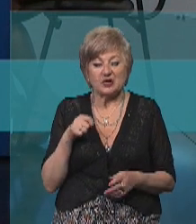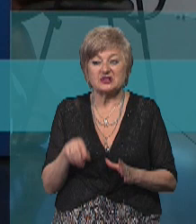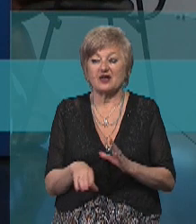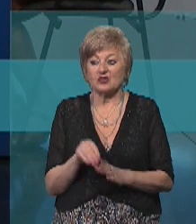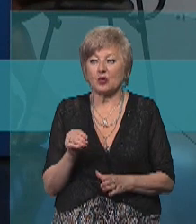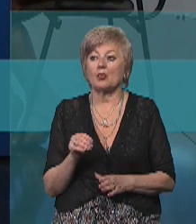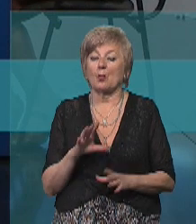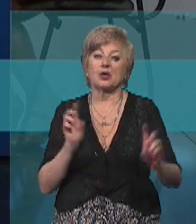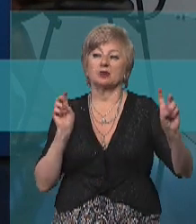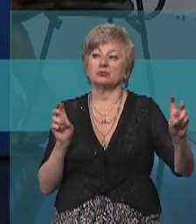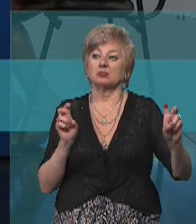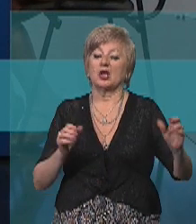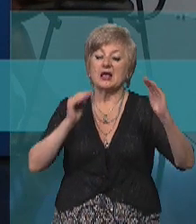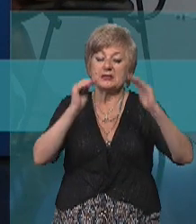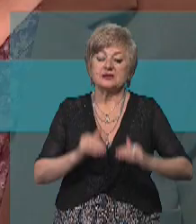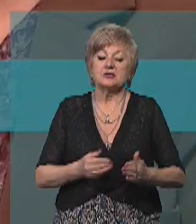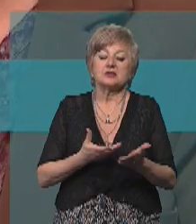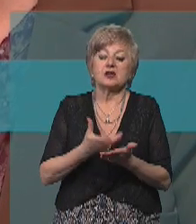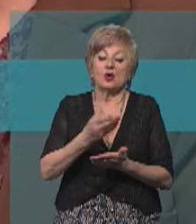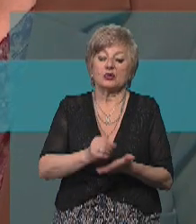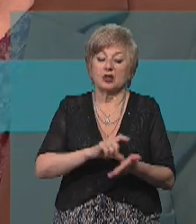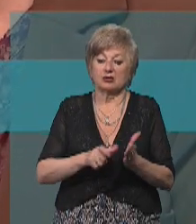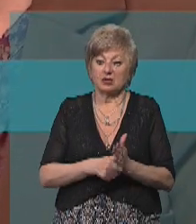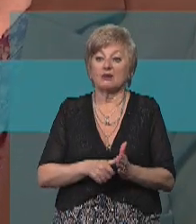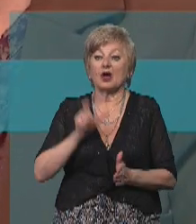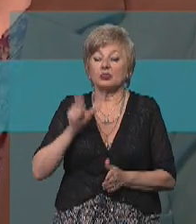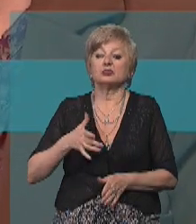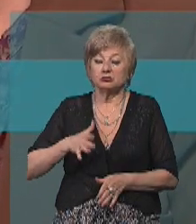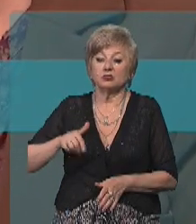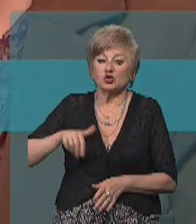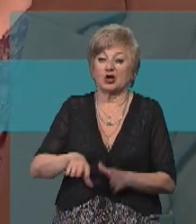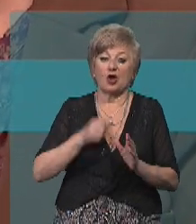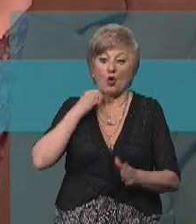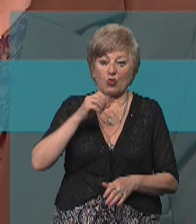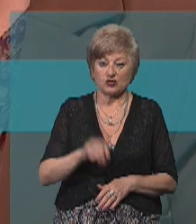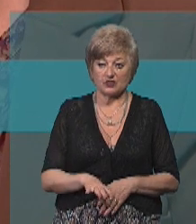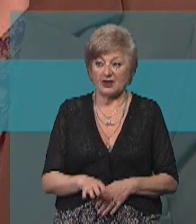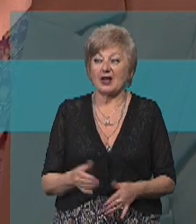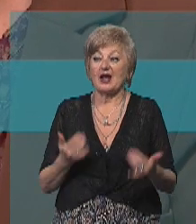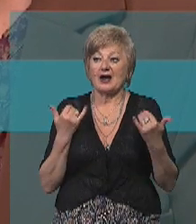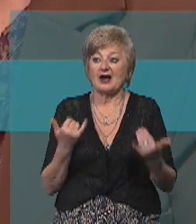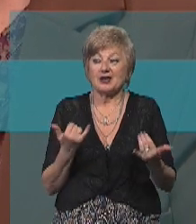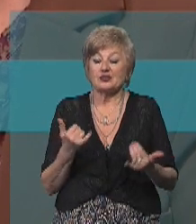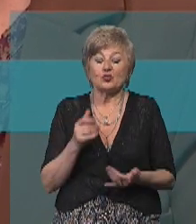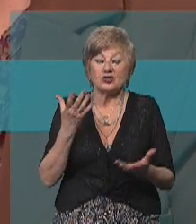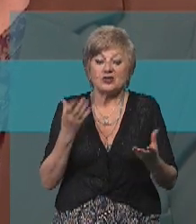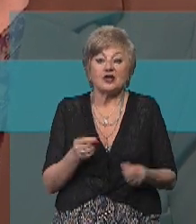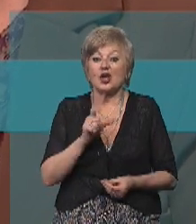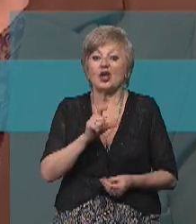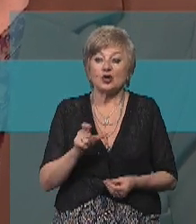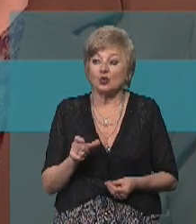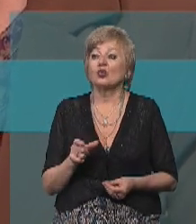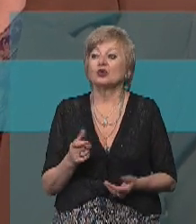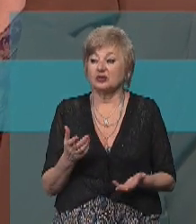одне з таких гасел було знизити тарифи. І люди пішли за це, проголосували. Тому що на сьогоднішній день, ну, люди голосують гаманцем.